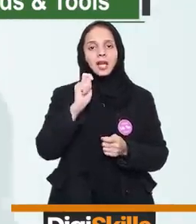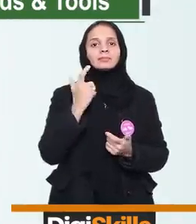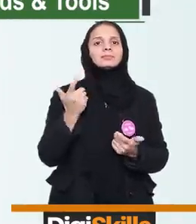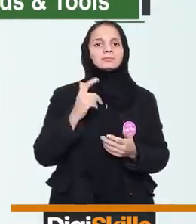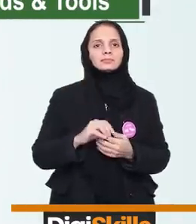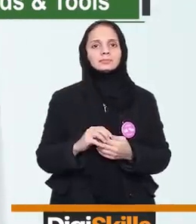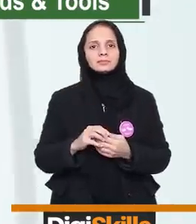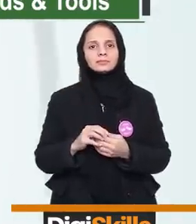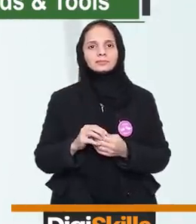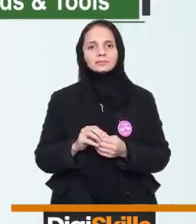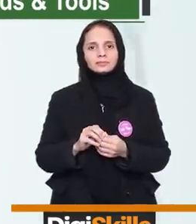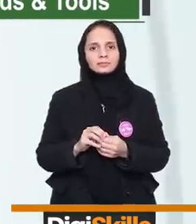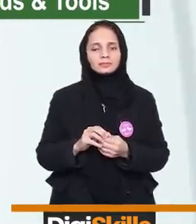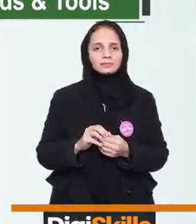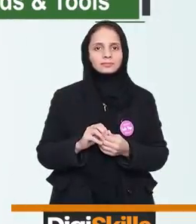کام،